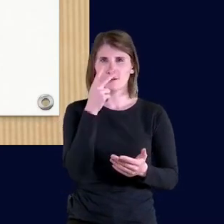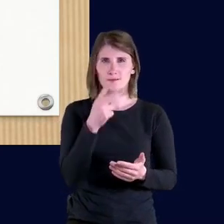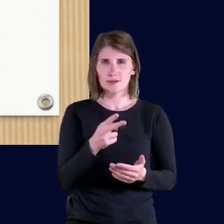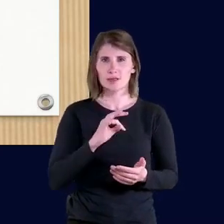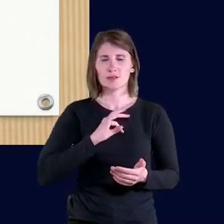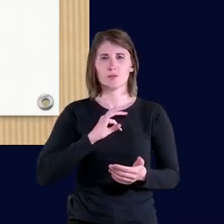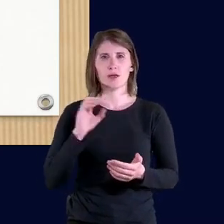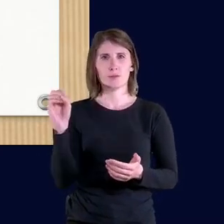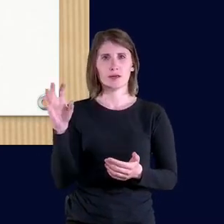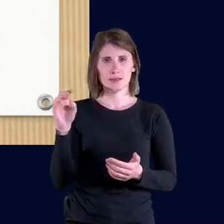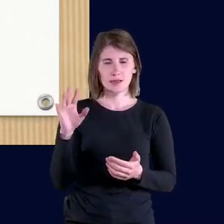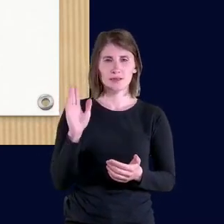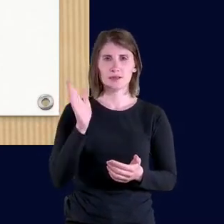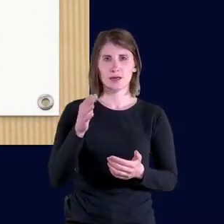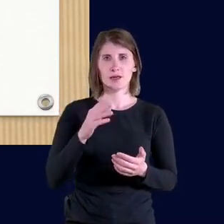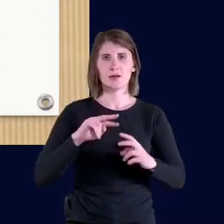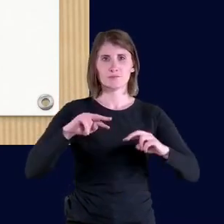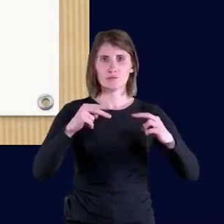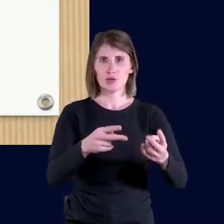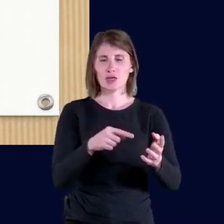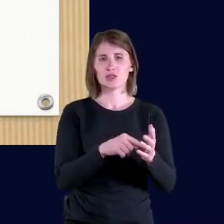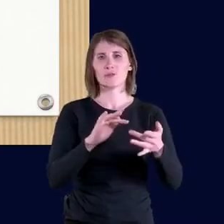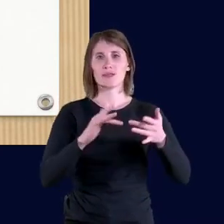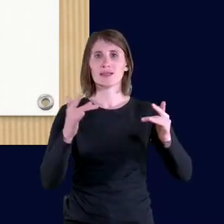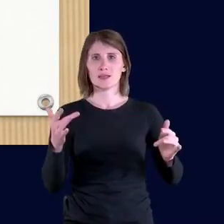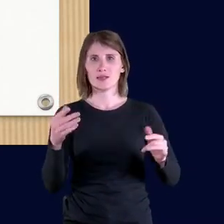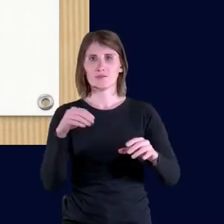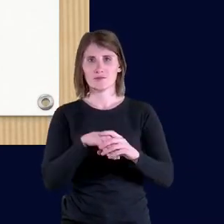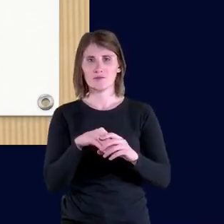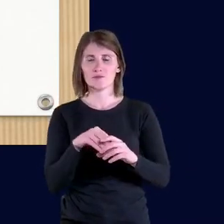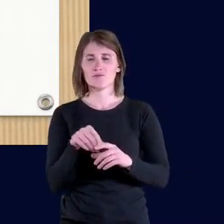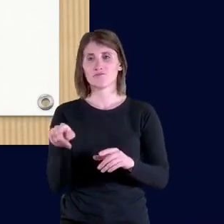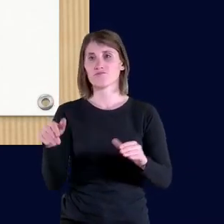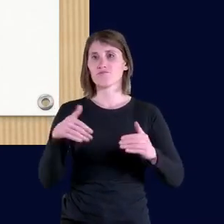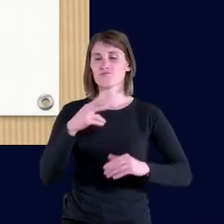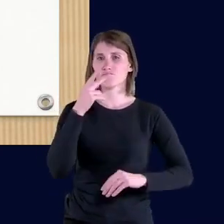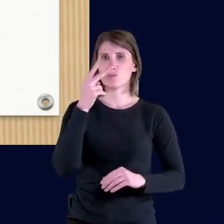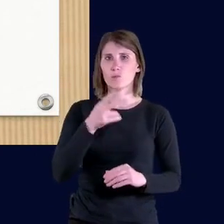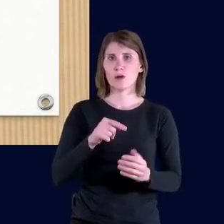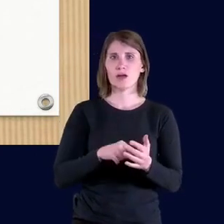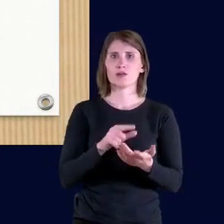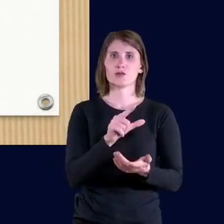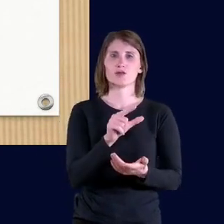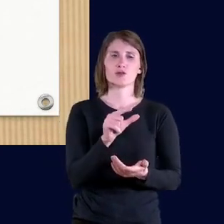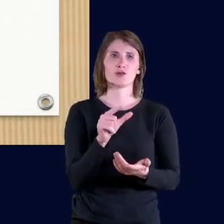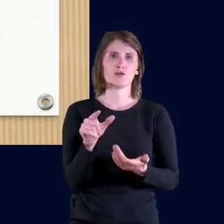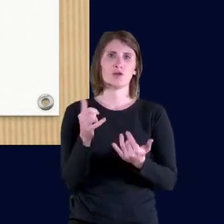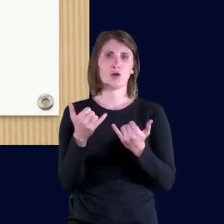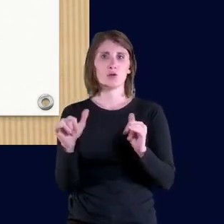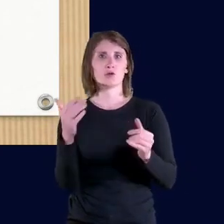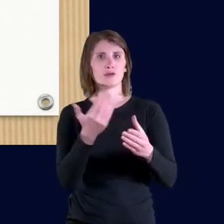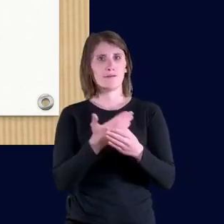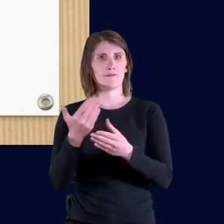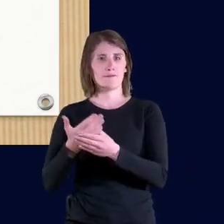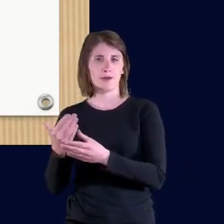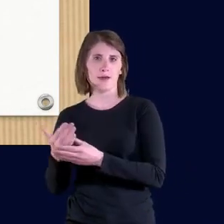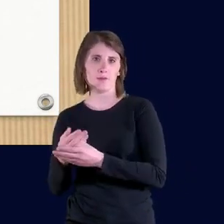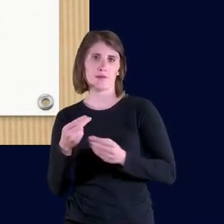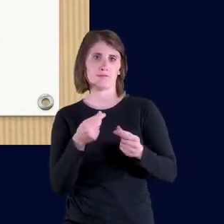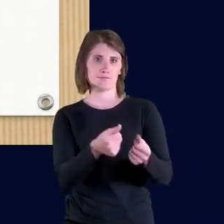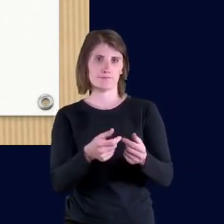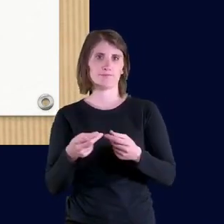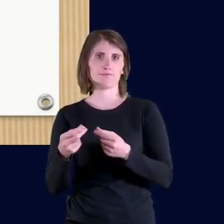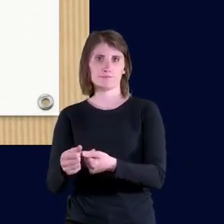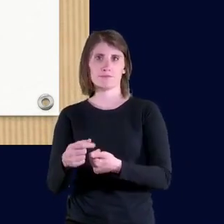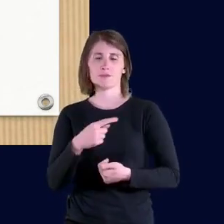mojej prezentacji która będzie dostępna później będzie link bezpośredni można zobaczyć loga różnych sponsorów w ten sposób możemy się